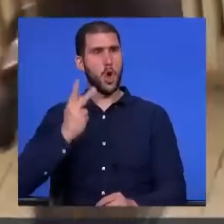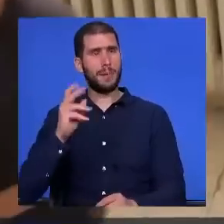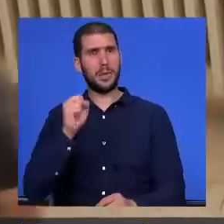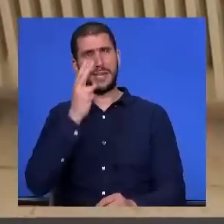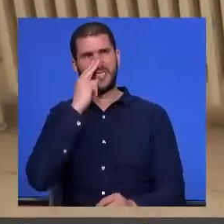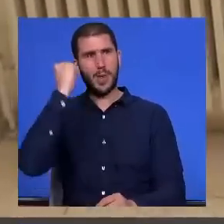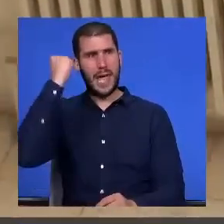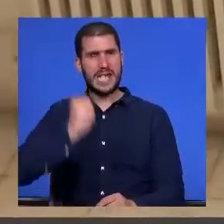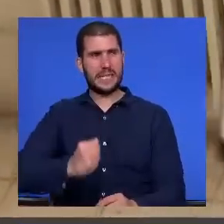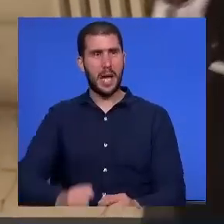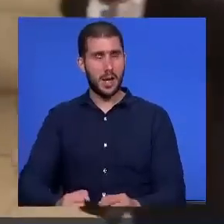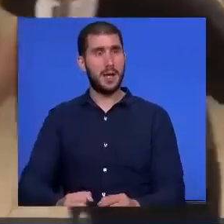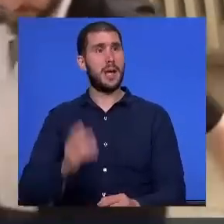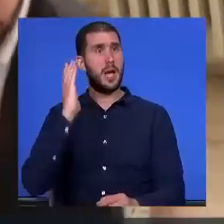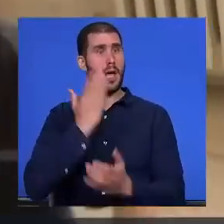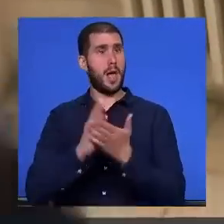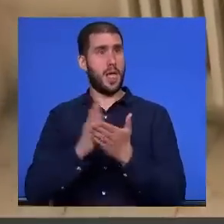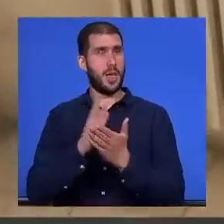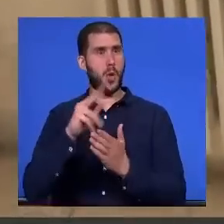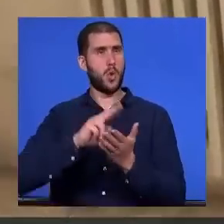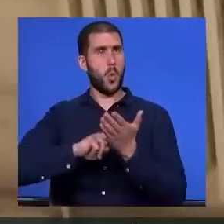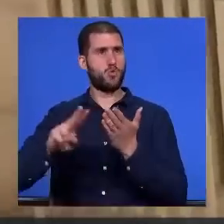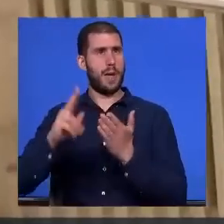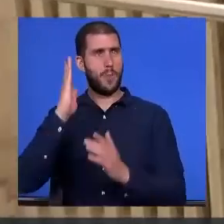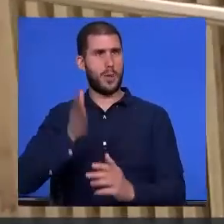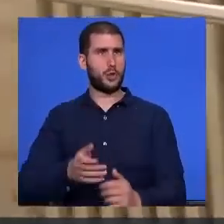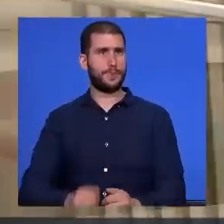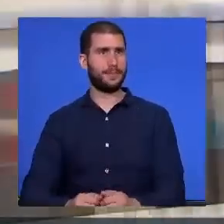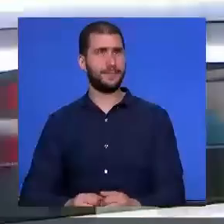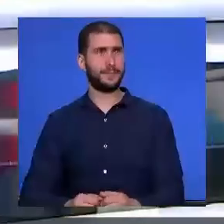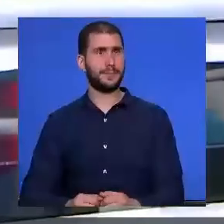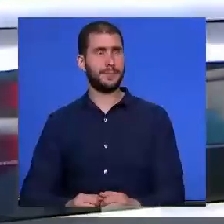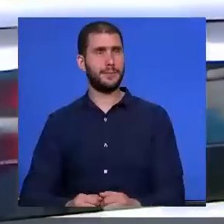בניסיון רצח. גזר הדין יינתן בעוד כחודשיים.